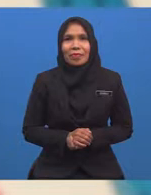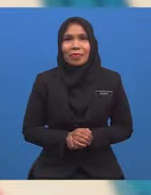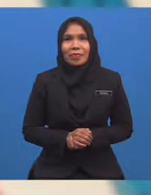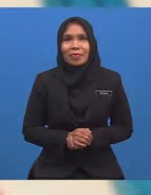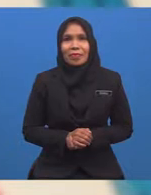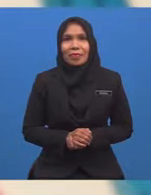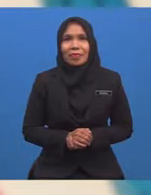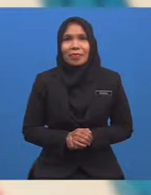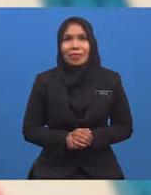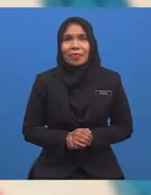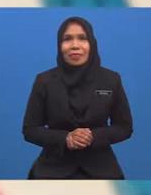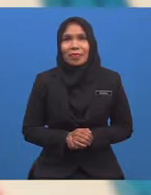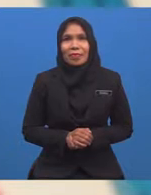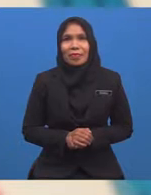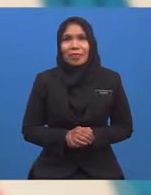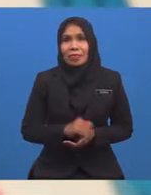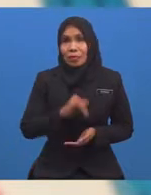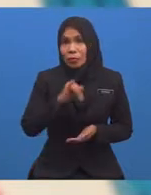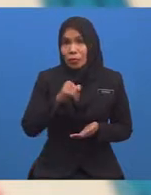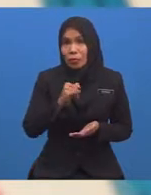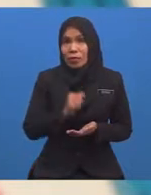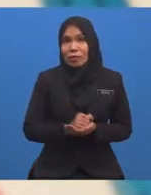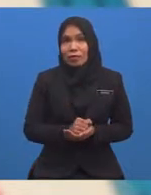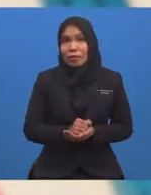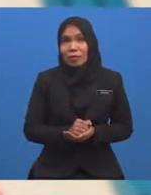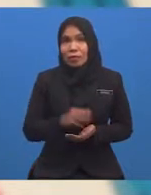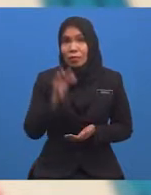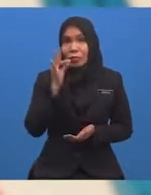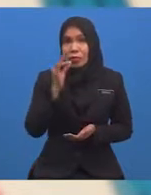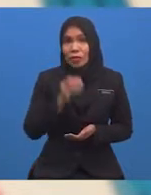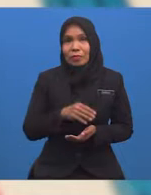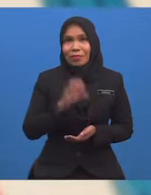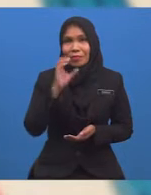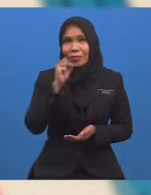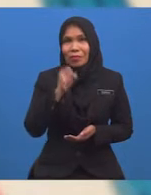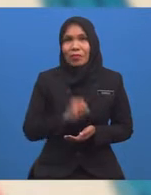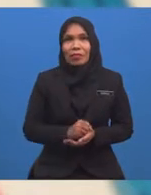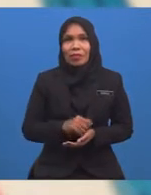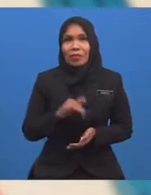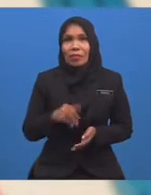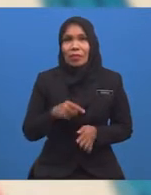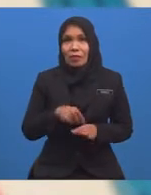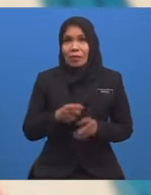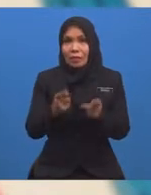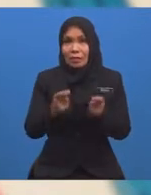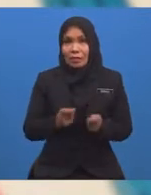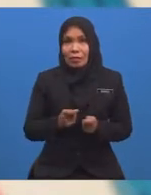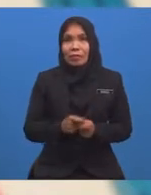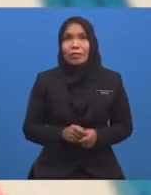diterima oleh tiga orang kanak-kanak adalah 6 biji